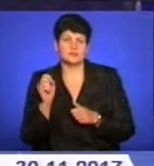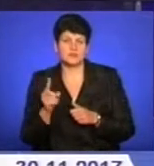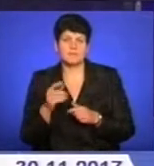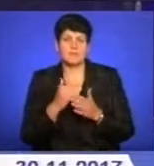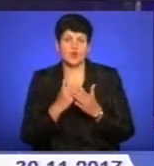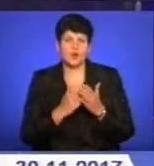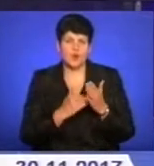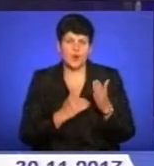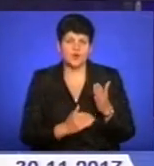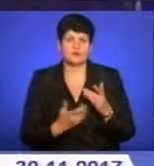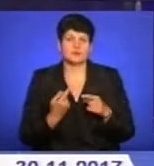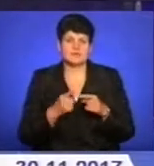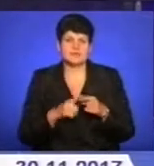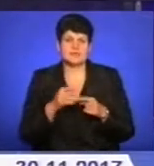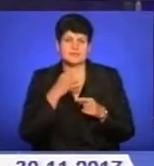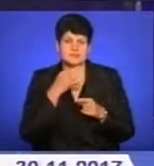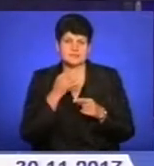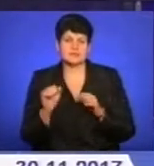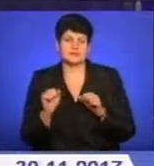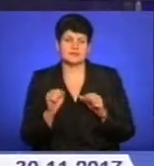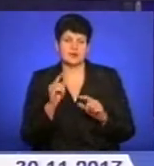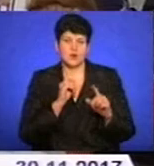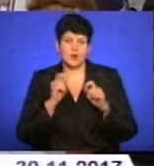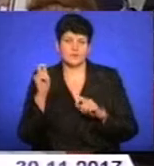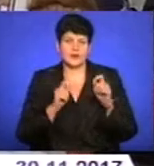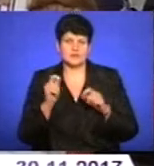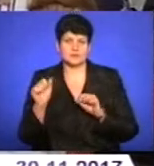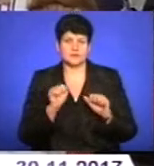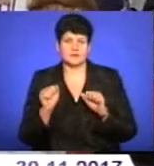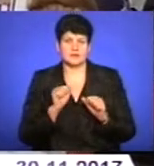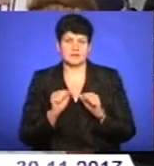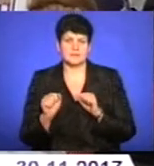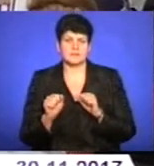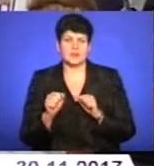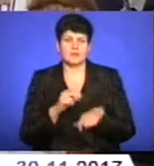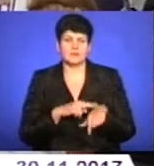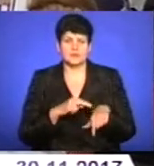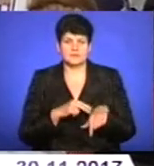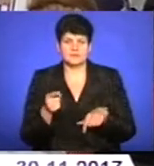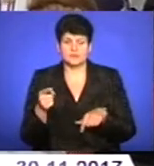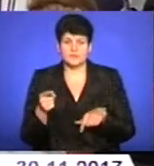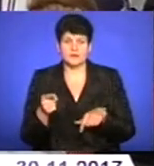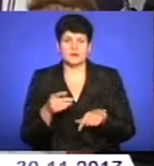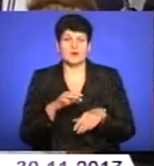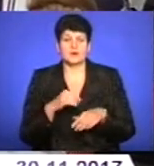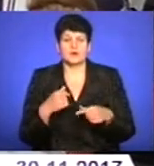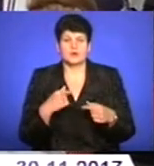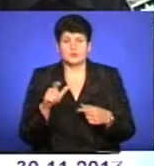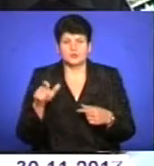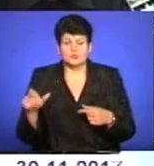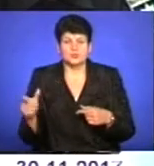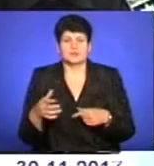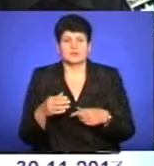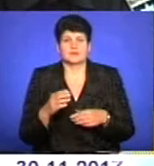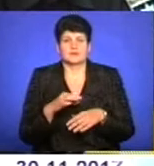на прес-конференції в управлінні патрульної поліції Тернополя. Поліцейські зауважують, що потерпілі від насильства звертаються за допомогою